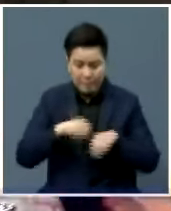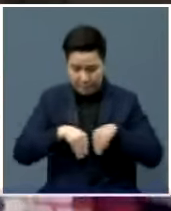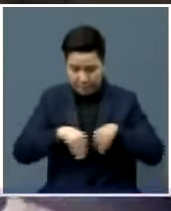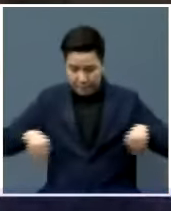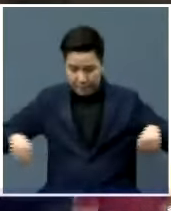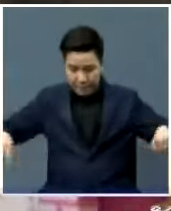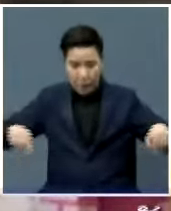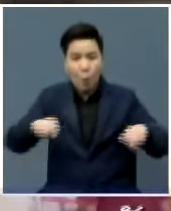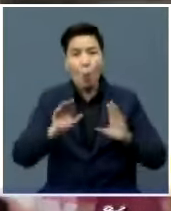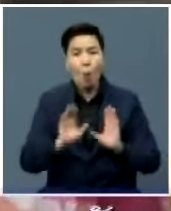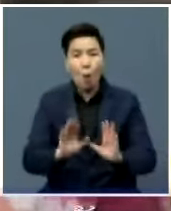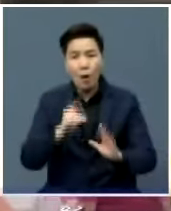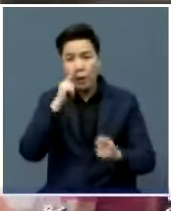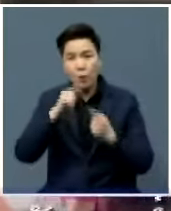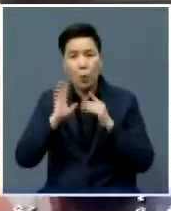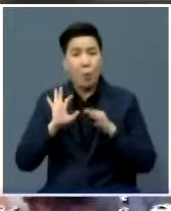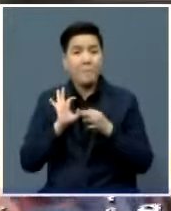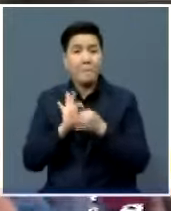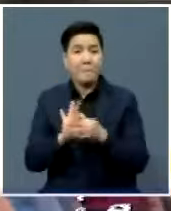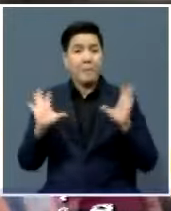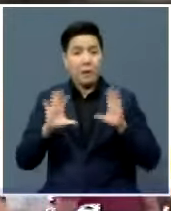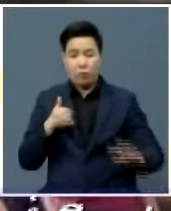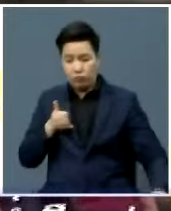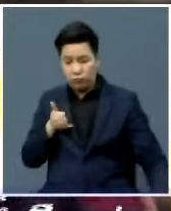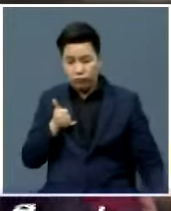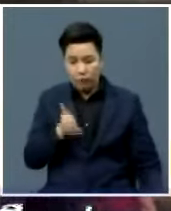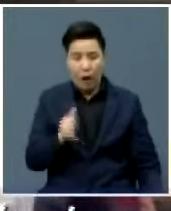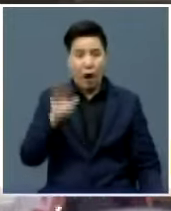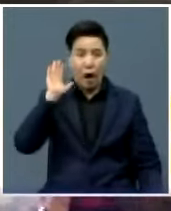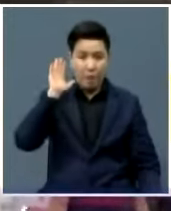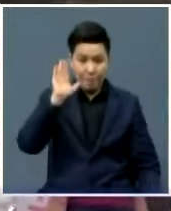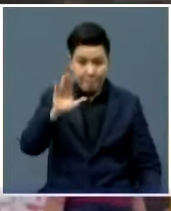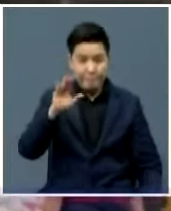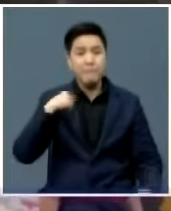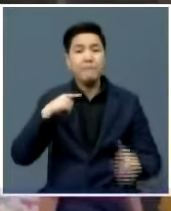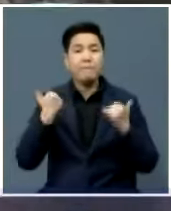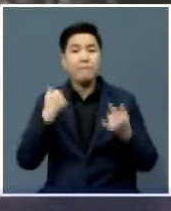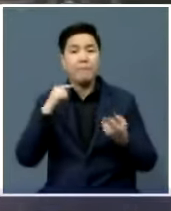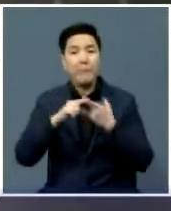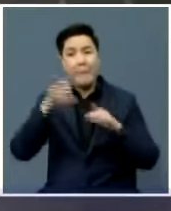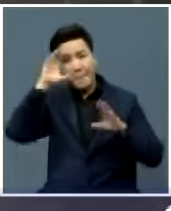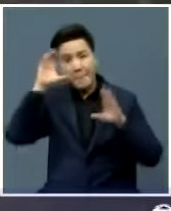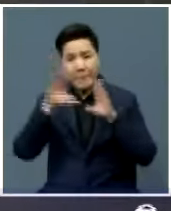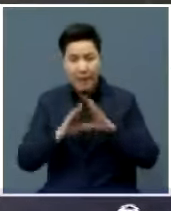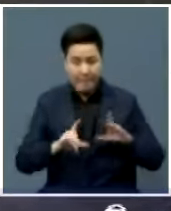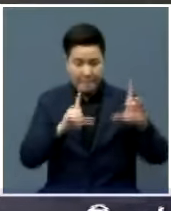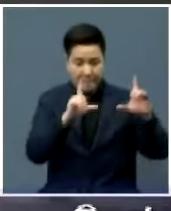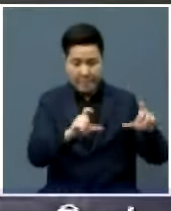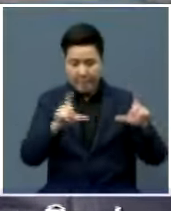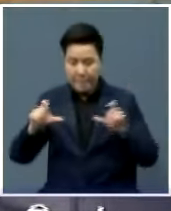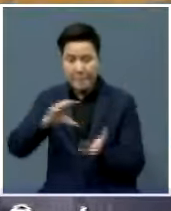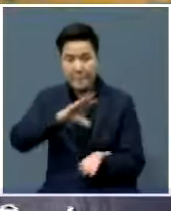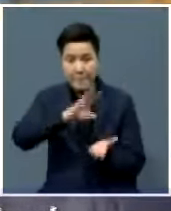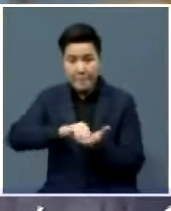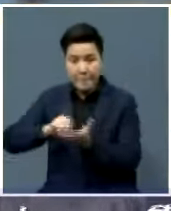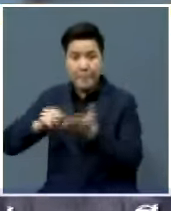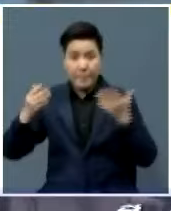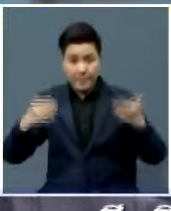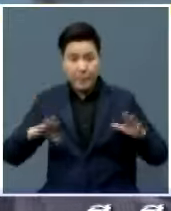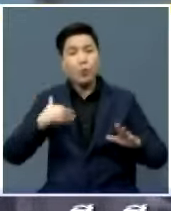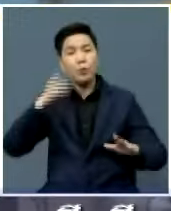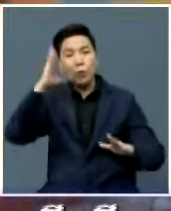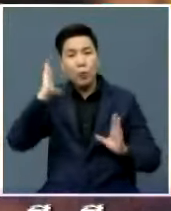บริเวณจุดเกิดเหตุไว้ไม่ให้คนที่ไม่มีส่วนเกี่ยวข้องเข้าไปในที่เกิดเหตุและได้บันทึกภาพไว้เป็นหลักฐานนอกจากนั้